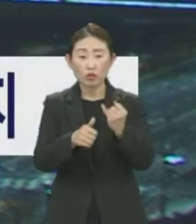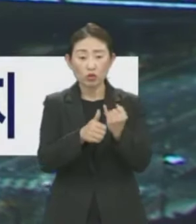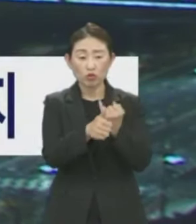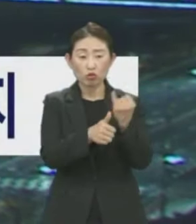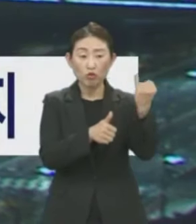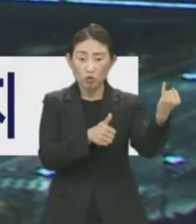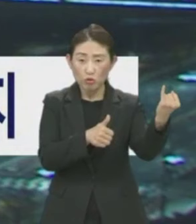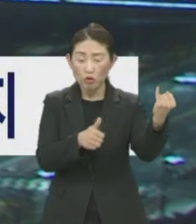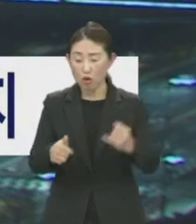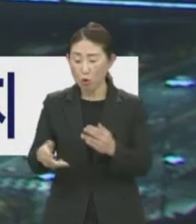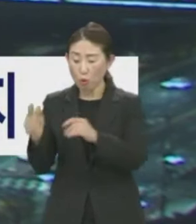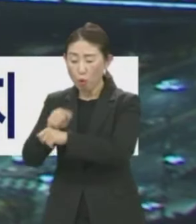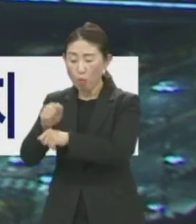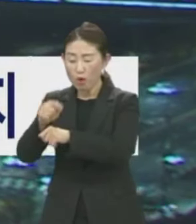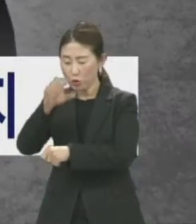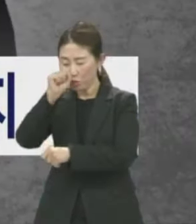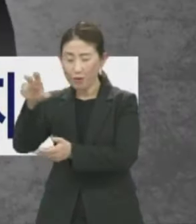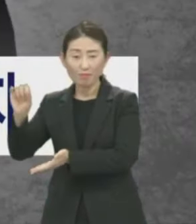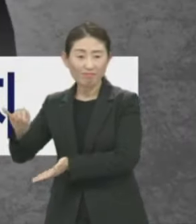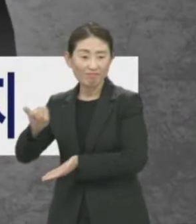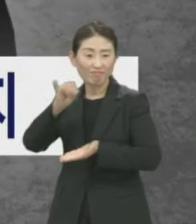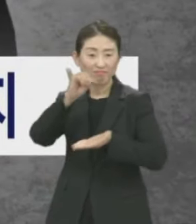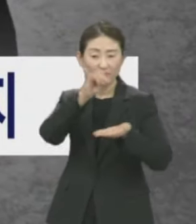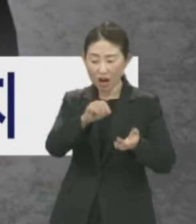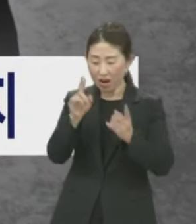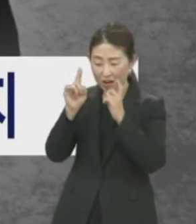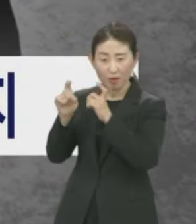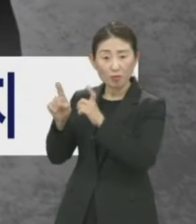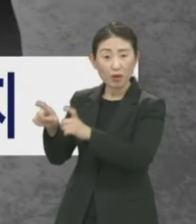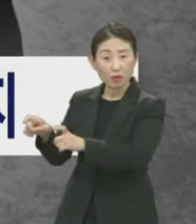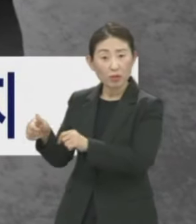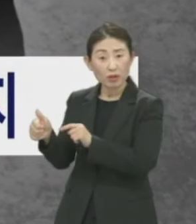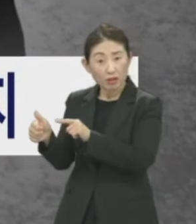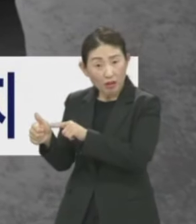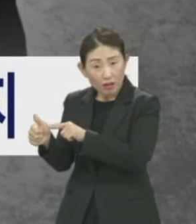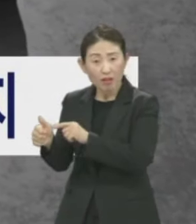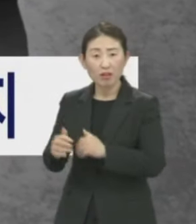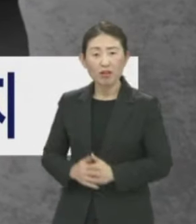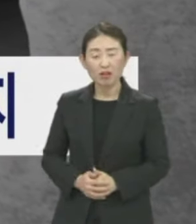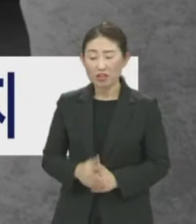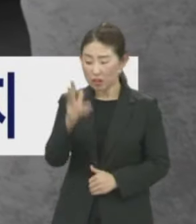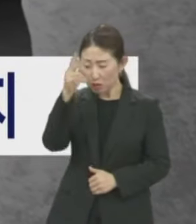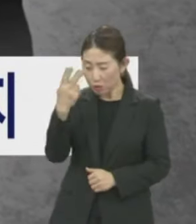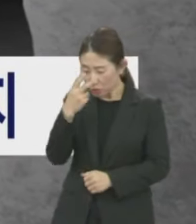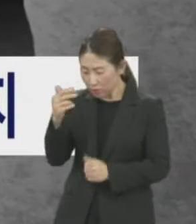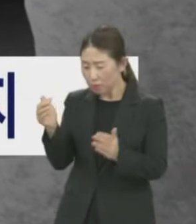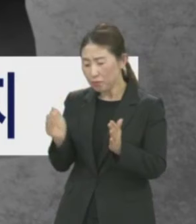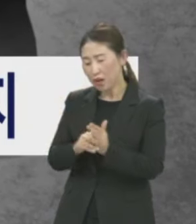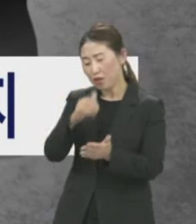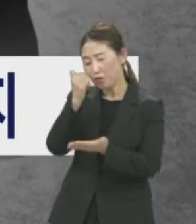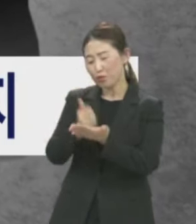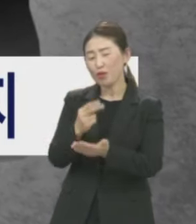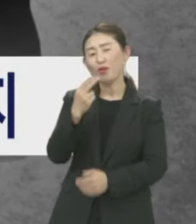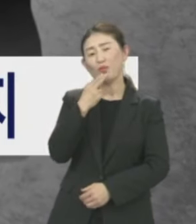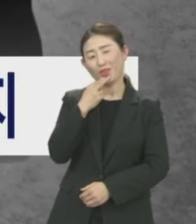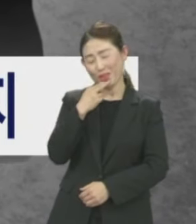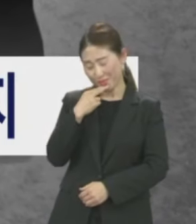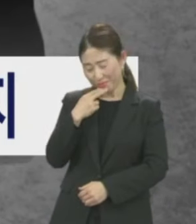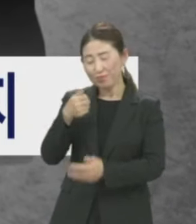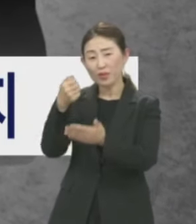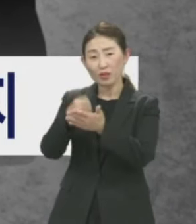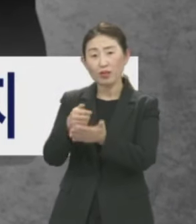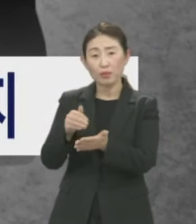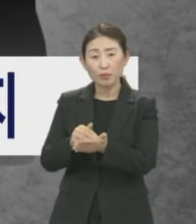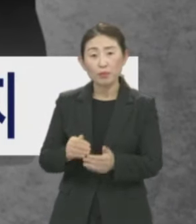서천군수 아내에게 명품백을 건넸다는 혐의를 받는 서천군 공무원에 대해 경찰이 혐의 없음으로